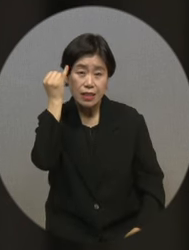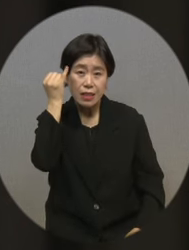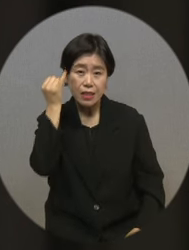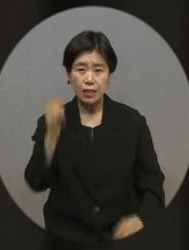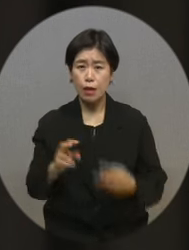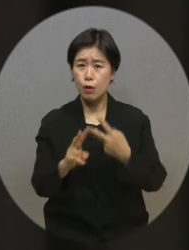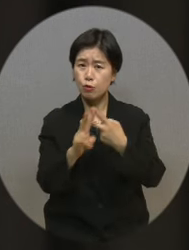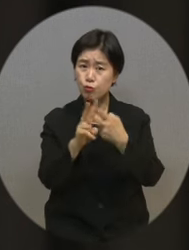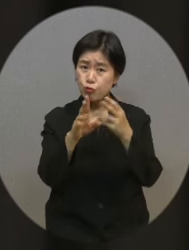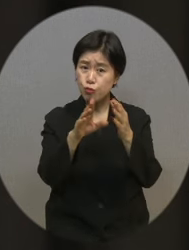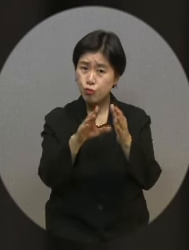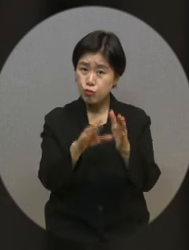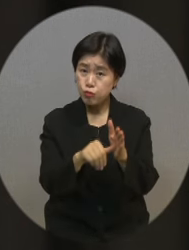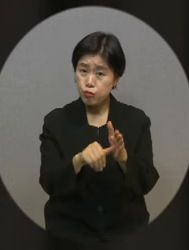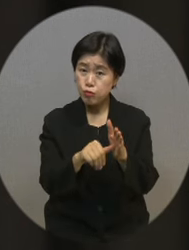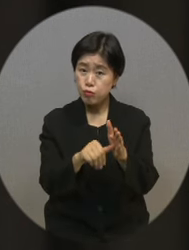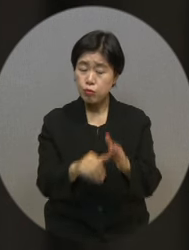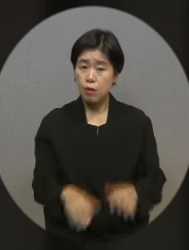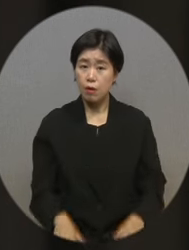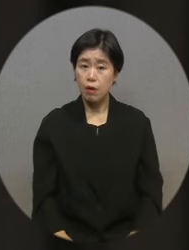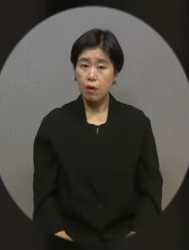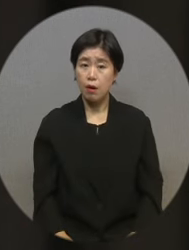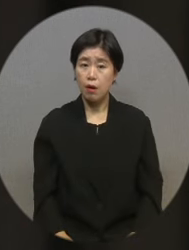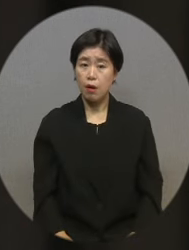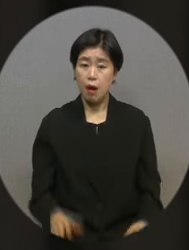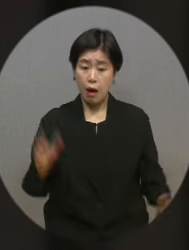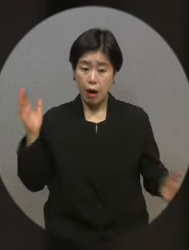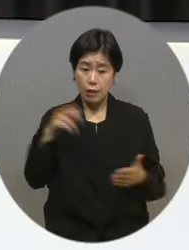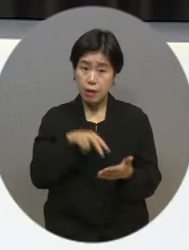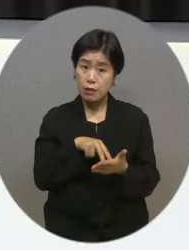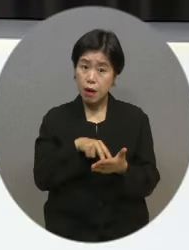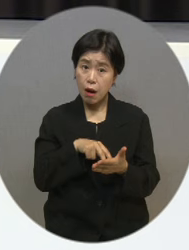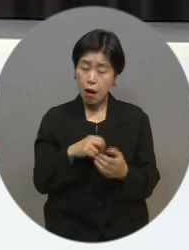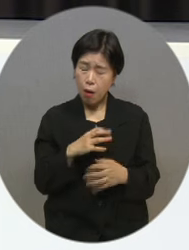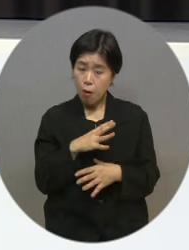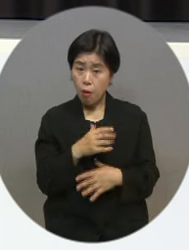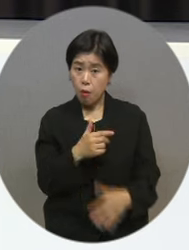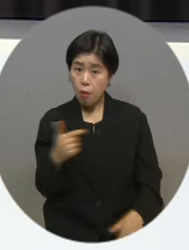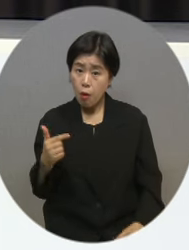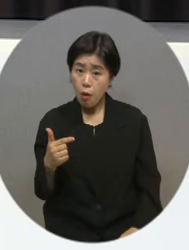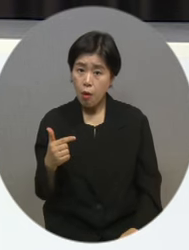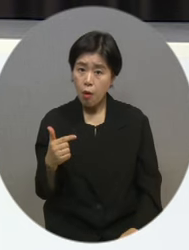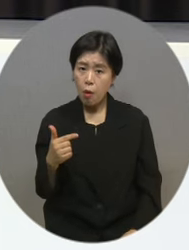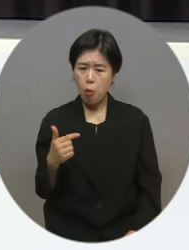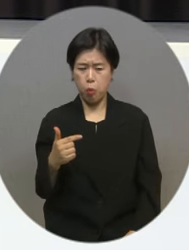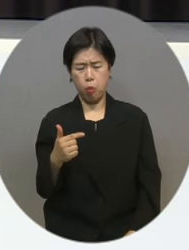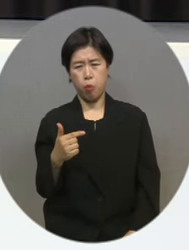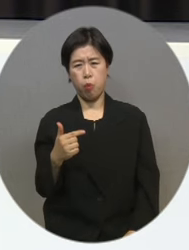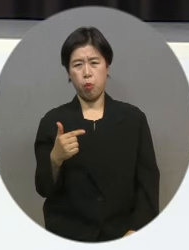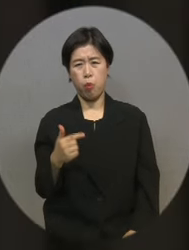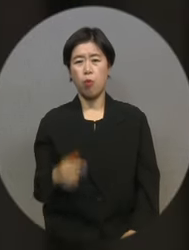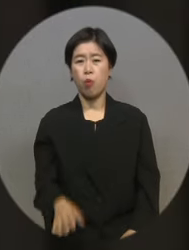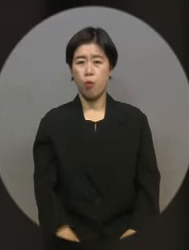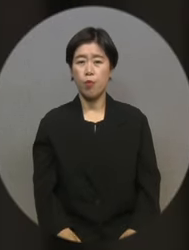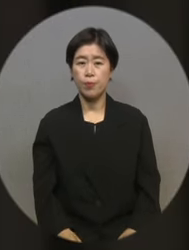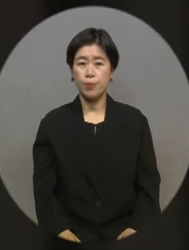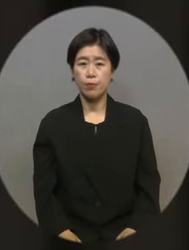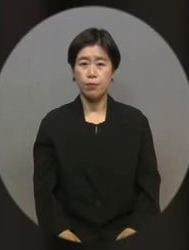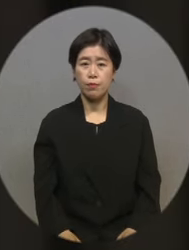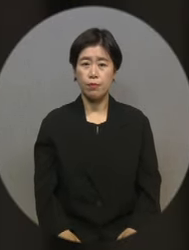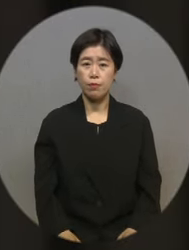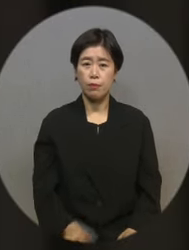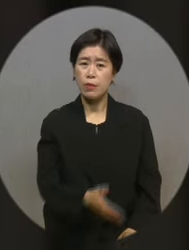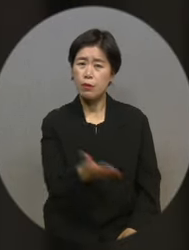학생이 그런 생각에 두려움이 더 컸다는 게 벌써 싹시 보이는 거라. 아니, 근데 솔직히 다들 아마